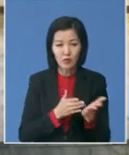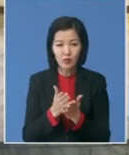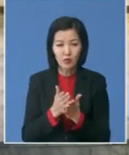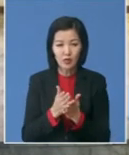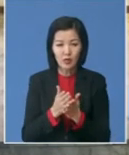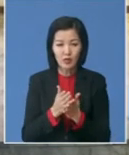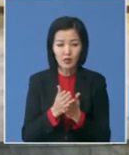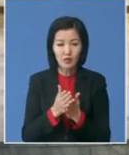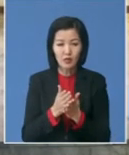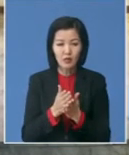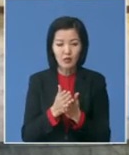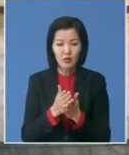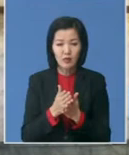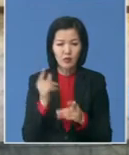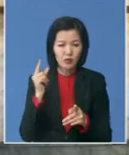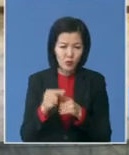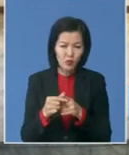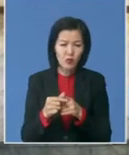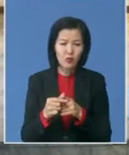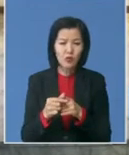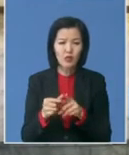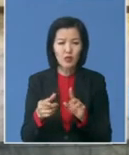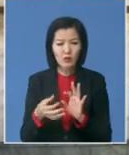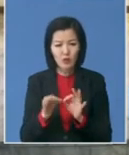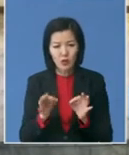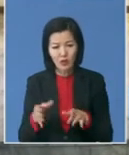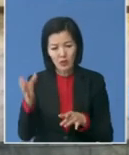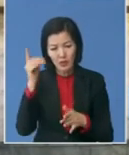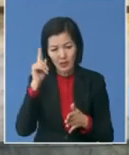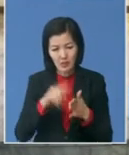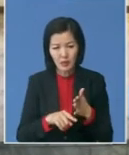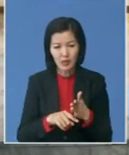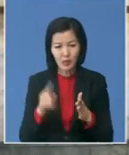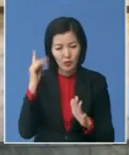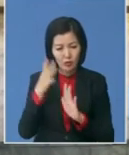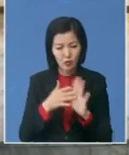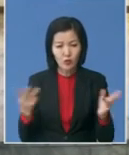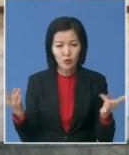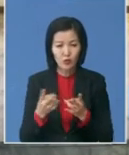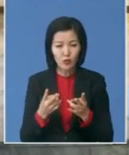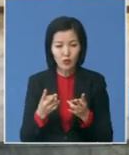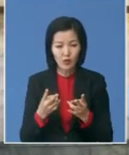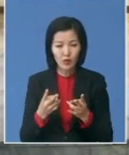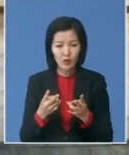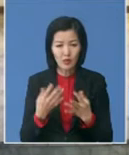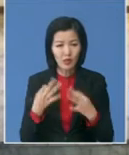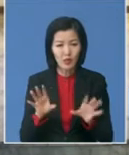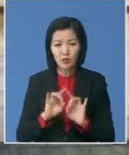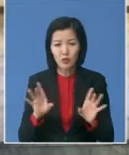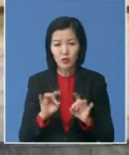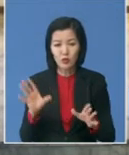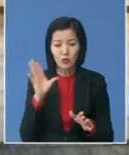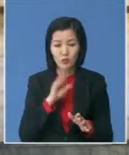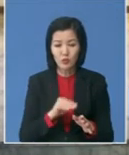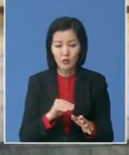мәселелерді түсініп, арнайы діни білім болмаса да діни түсінігі болып осыны кең ауқымда жеткізу сол ақпарат топ мүшелеріне